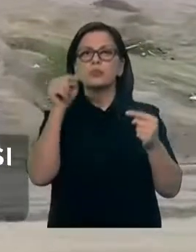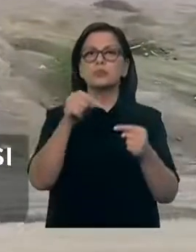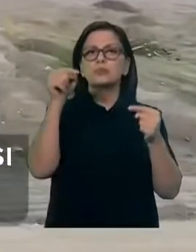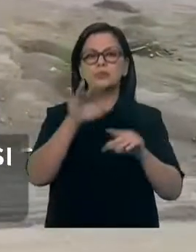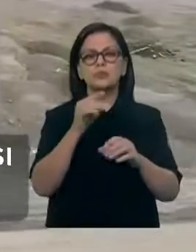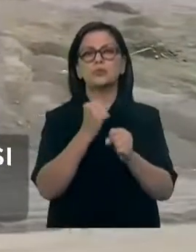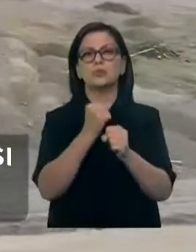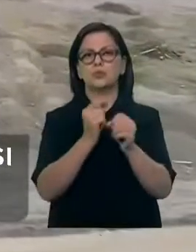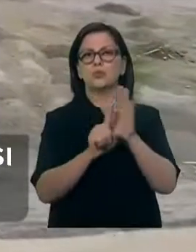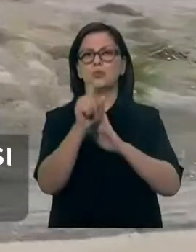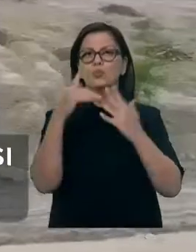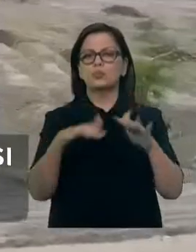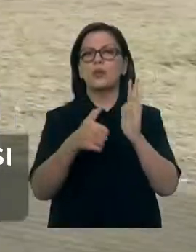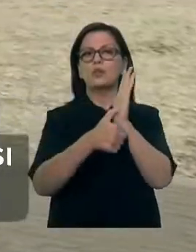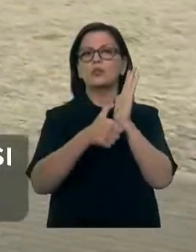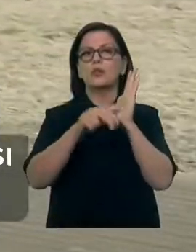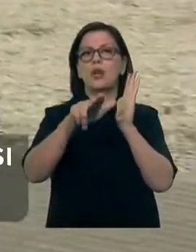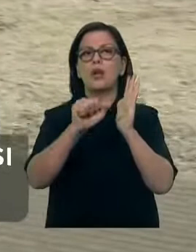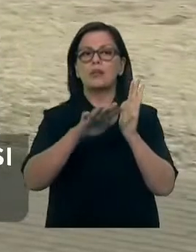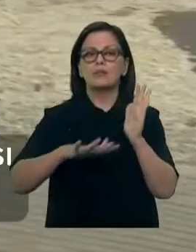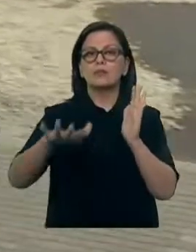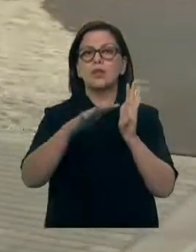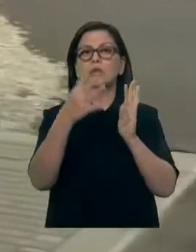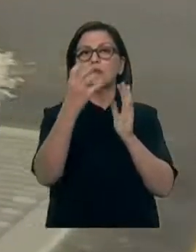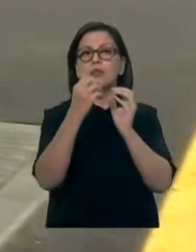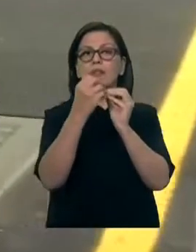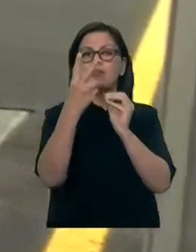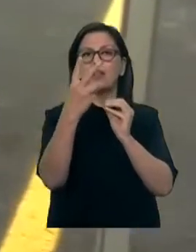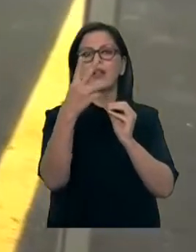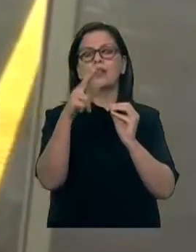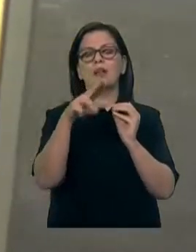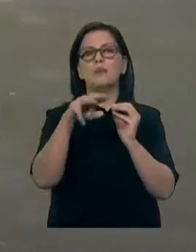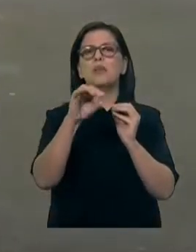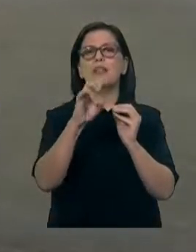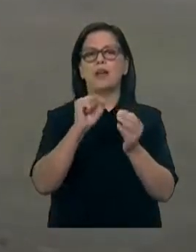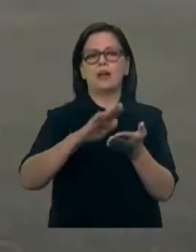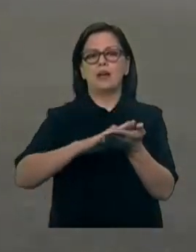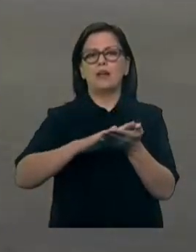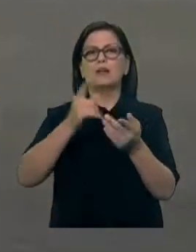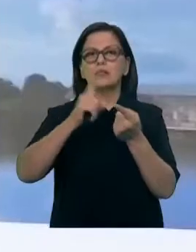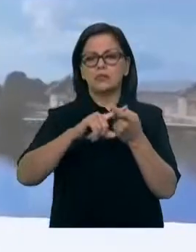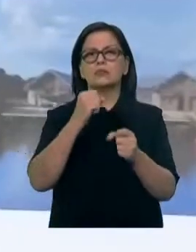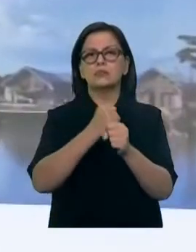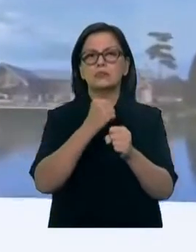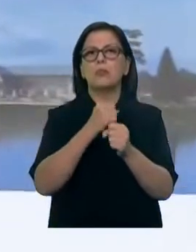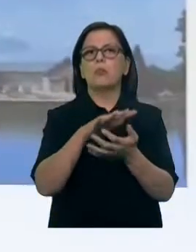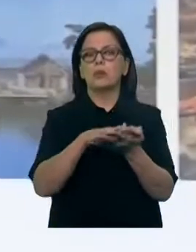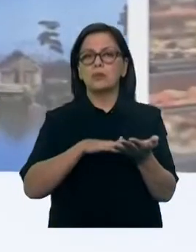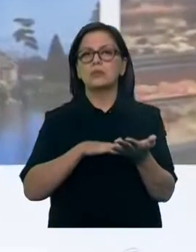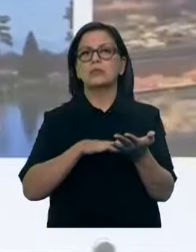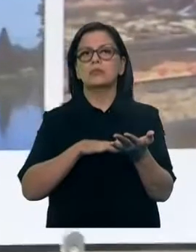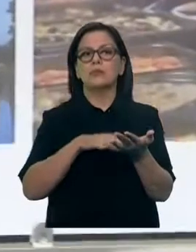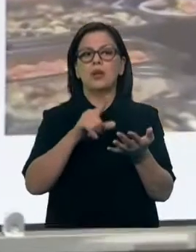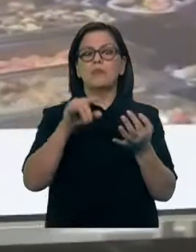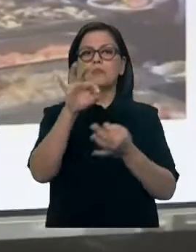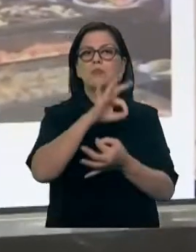hazırlığa başlanılıb. 600 hektar ərazidən 412 hektarının minalardan təmizlənməsi üçün müvafiq işlər aparılıb. Layihə çərçivəsində